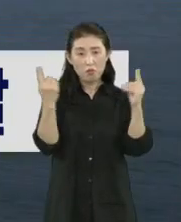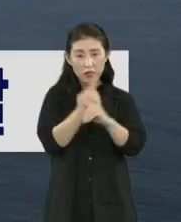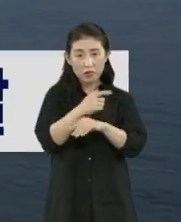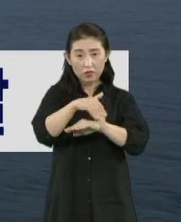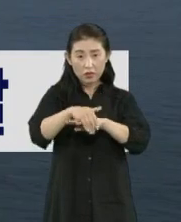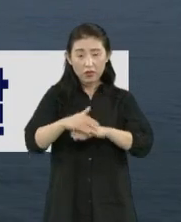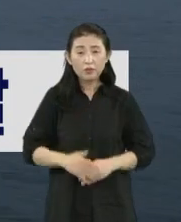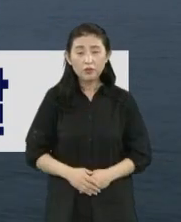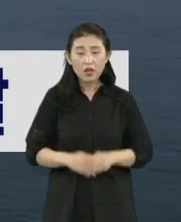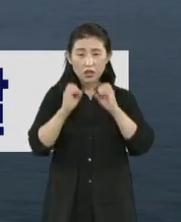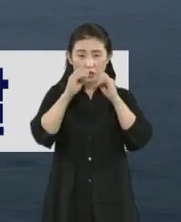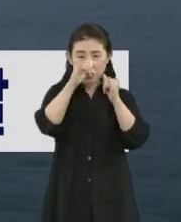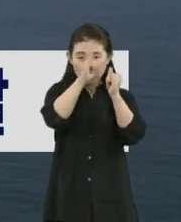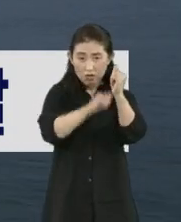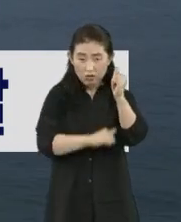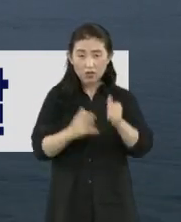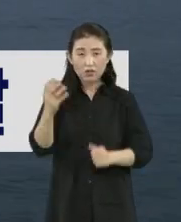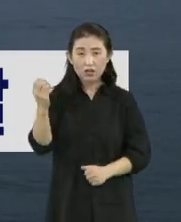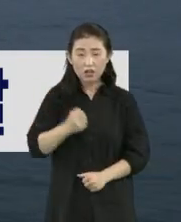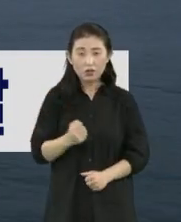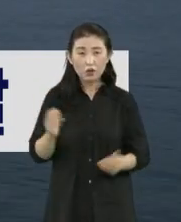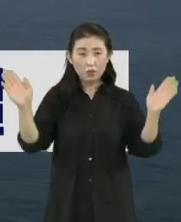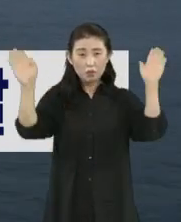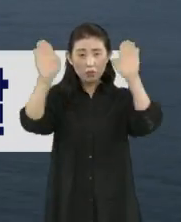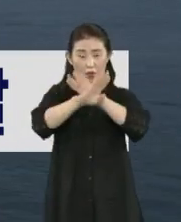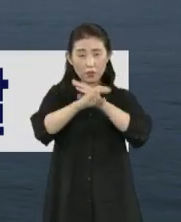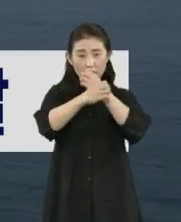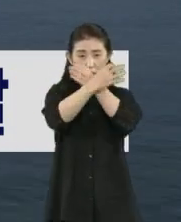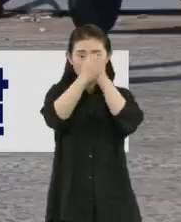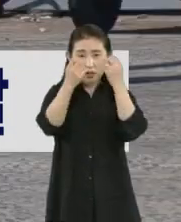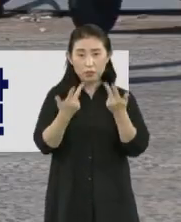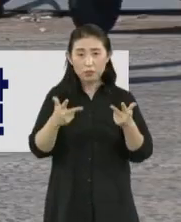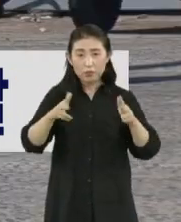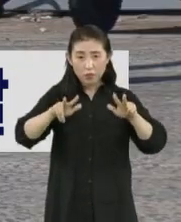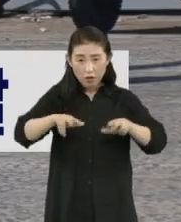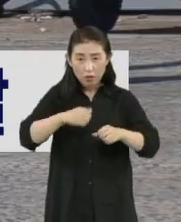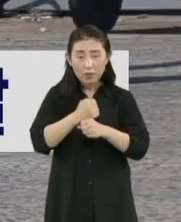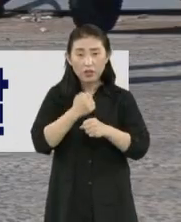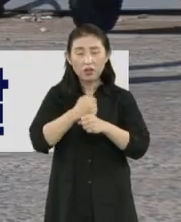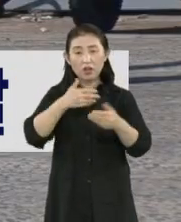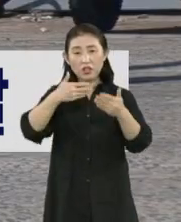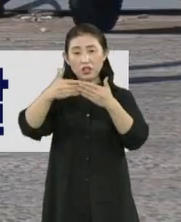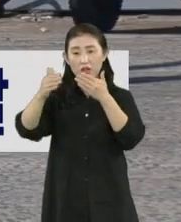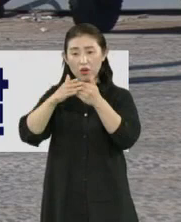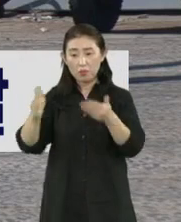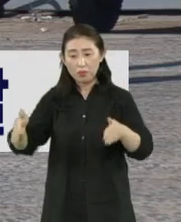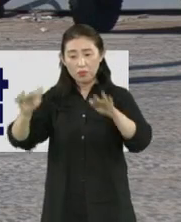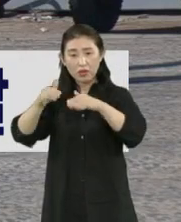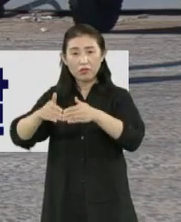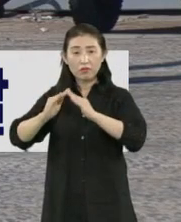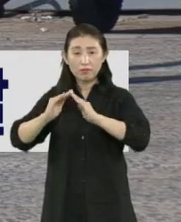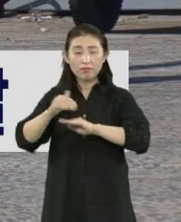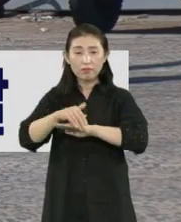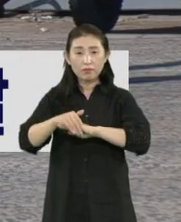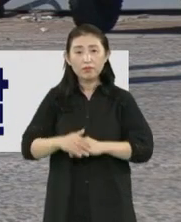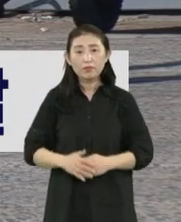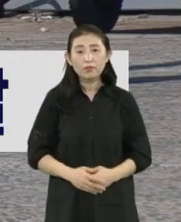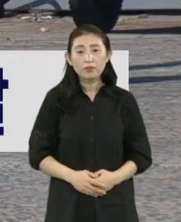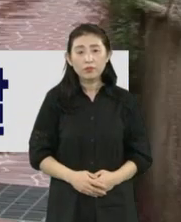계획이며 선교 역사를 소재로 별빛 정원을 조성하고 해양문화체험관 등이 들어설 예정이라고